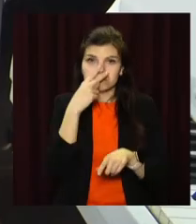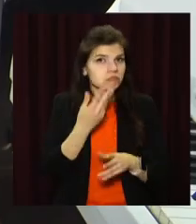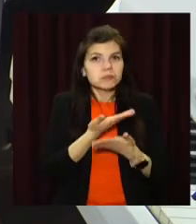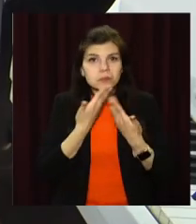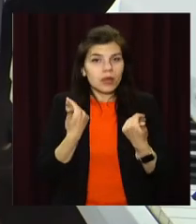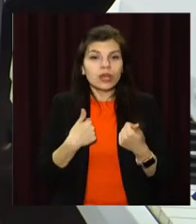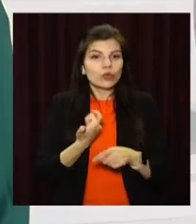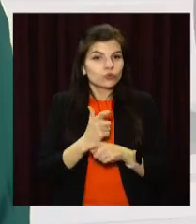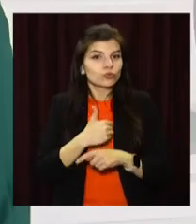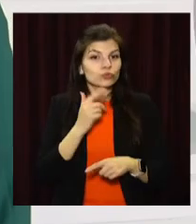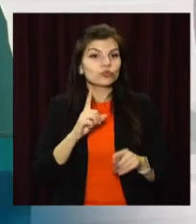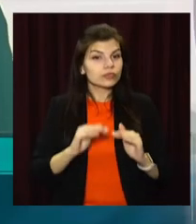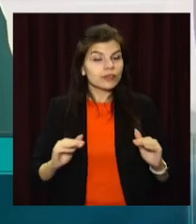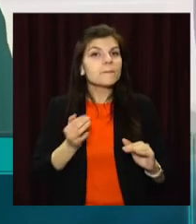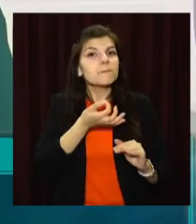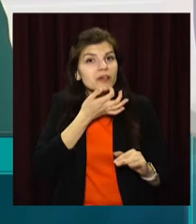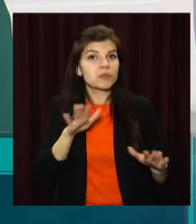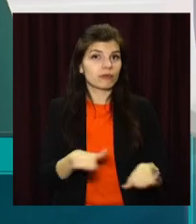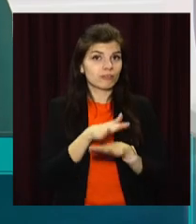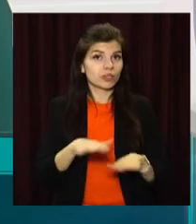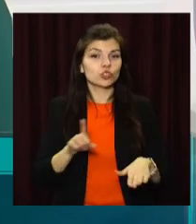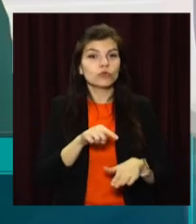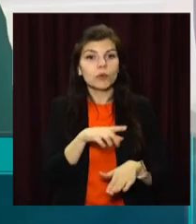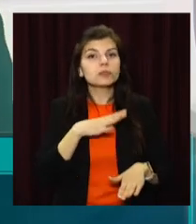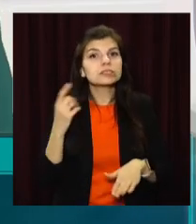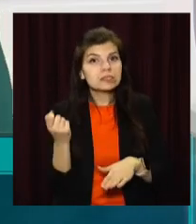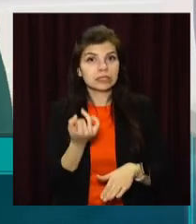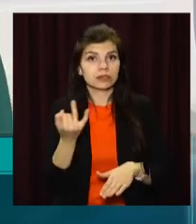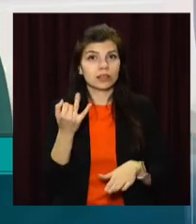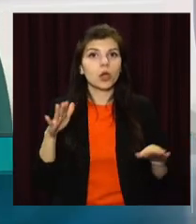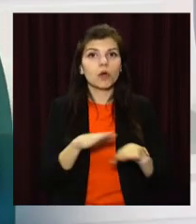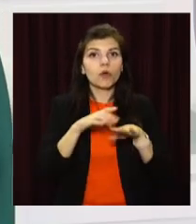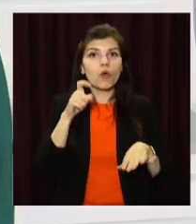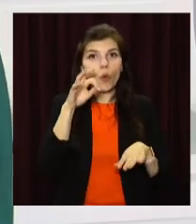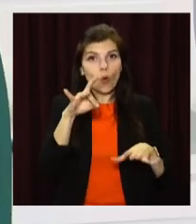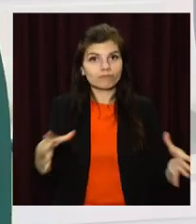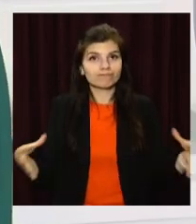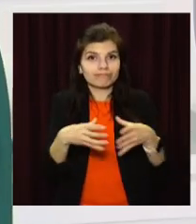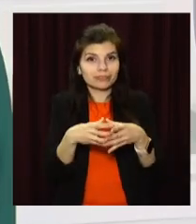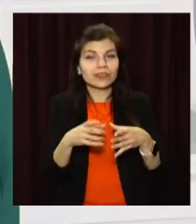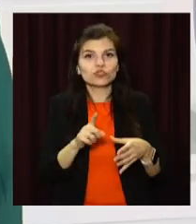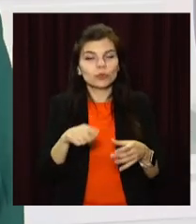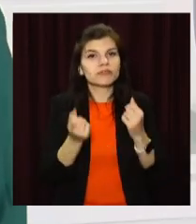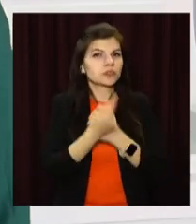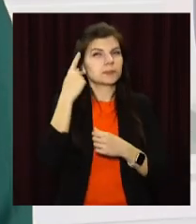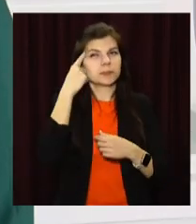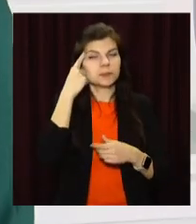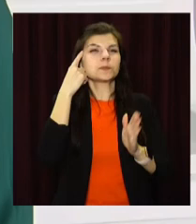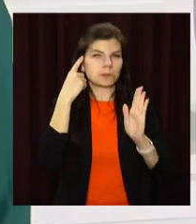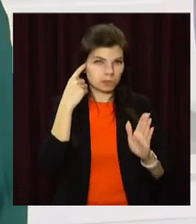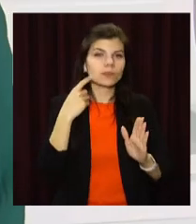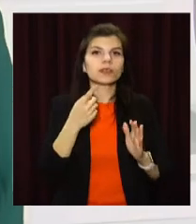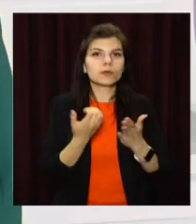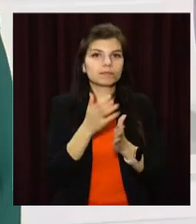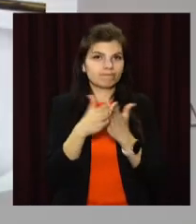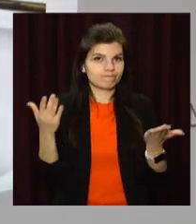Я дуже хочу, щоб діткам подобалось співати, щоб вони були зацікавлені хоровим співом. І виникла така ідея створити